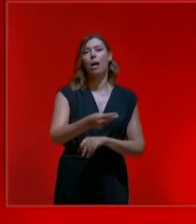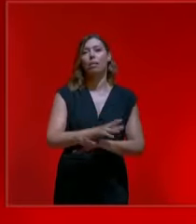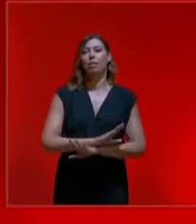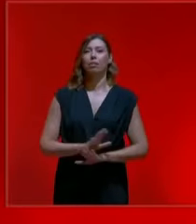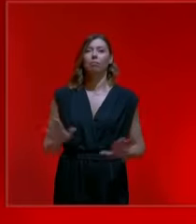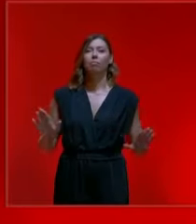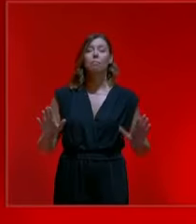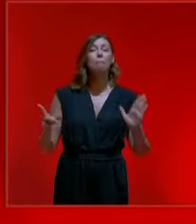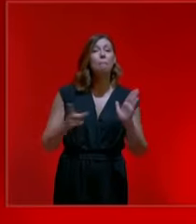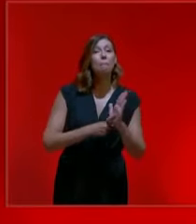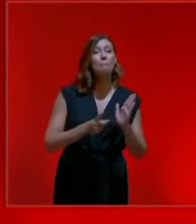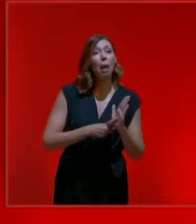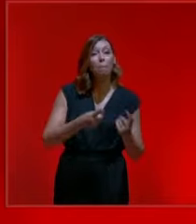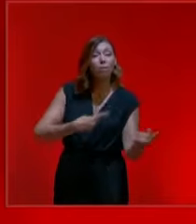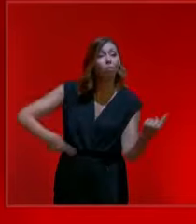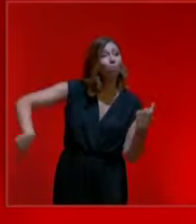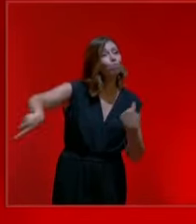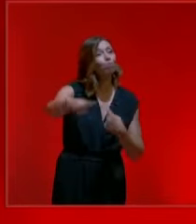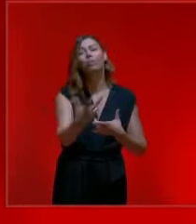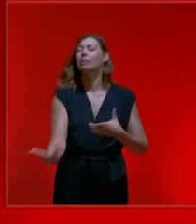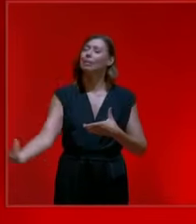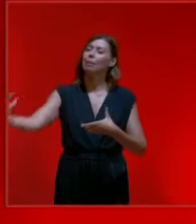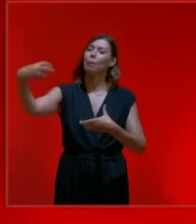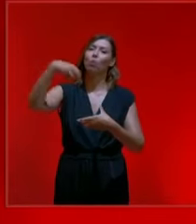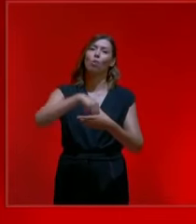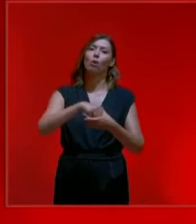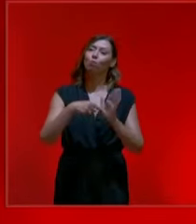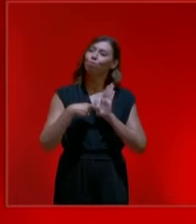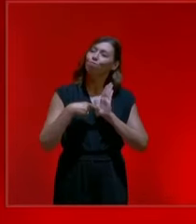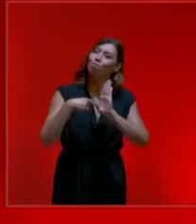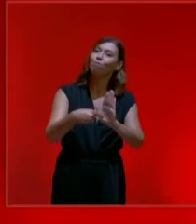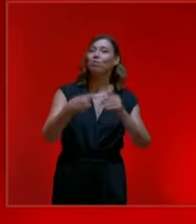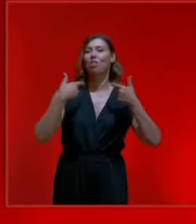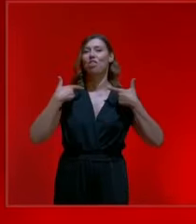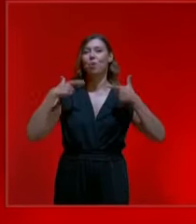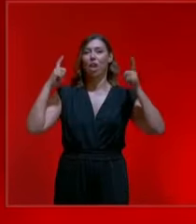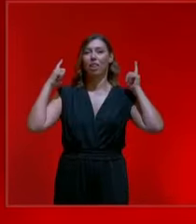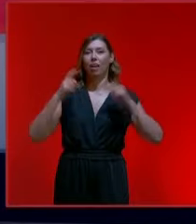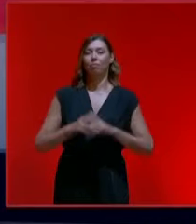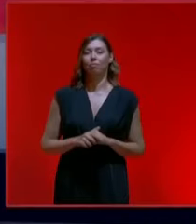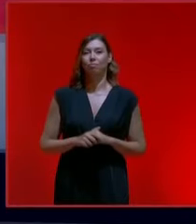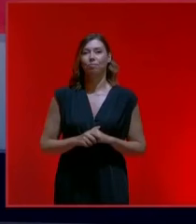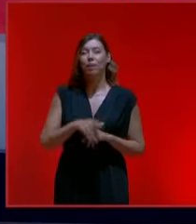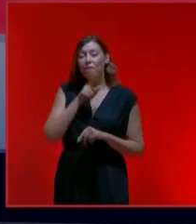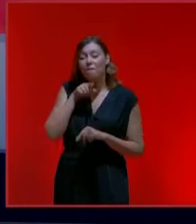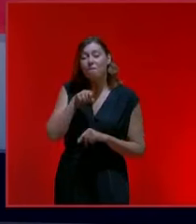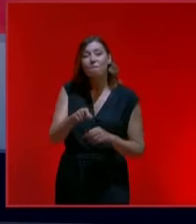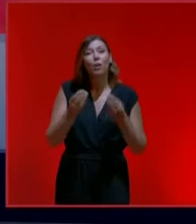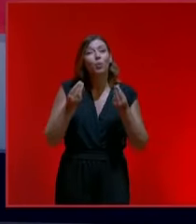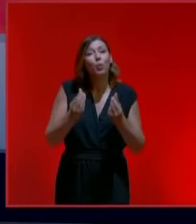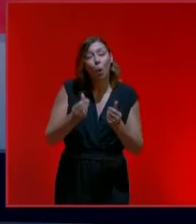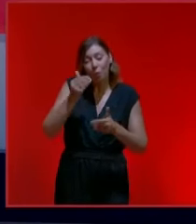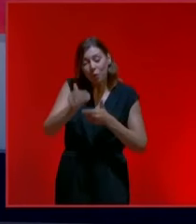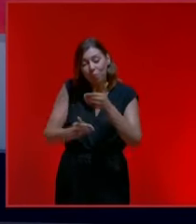ένα τεράστιο κύμα συμμετοχής και δημοκρατίας. Τα βήματα αυτά πρέπει να τα ολοκληρώσουμε. Βεβαίως,